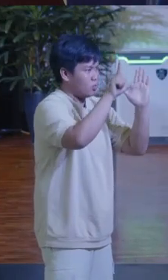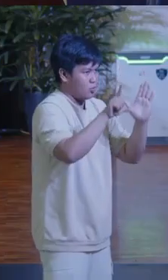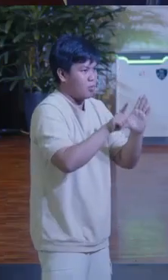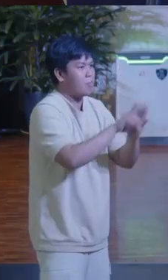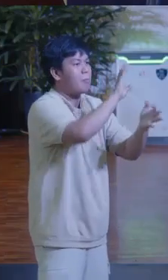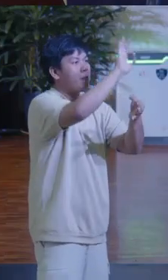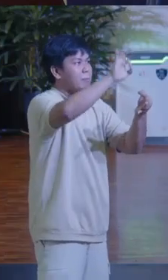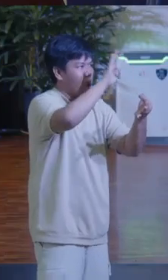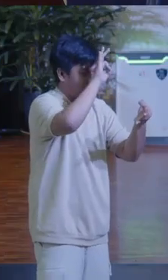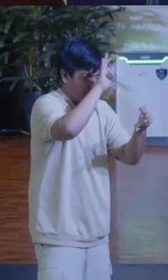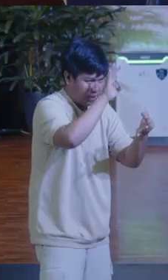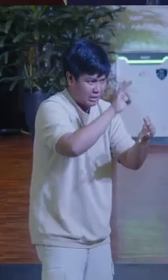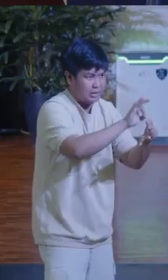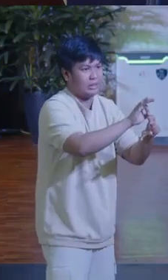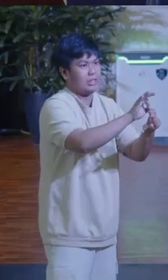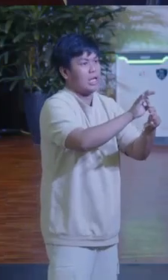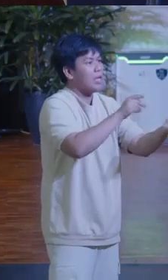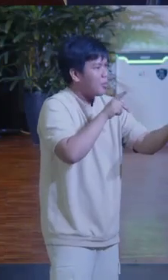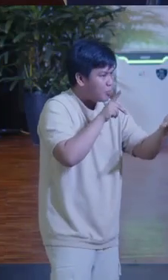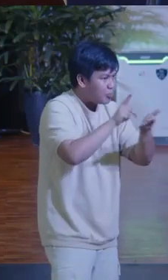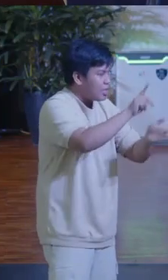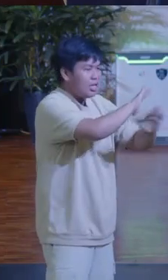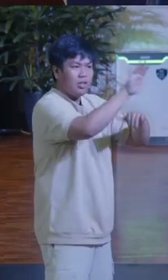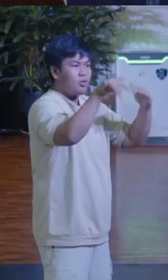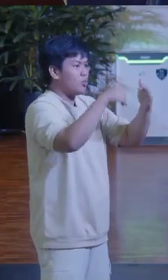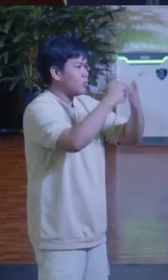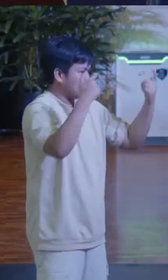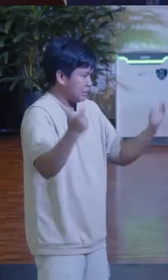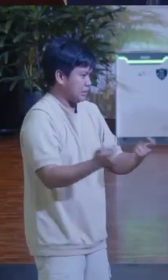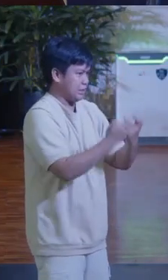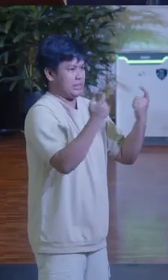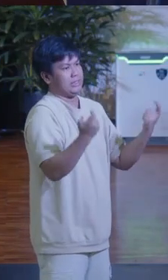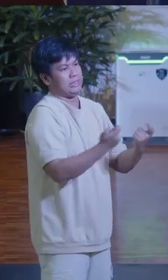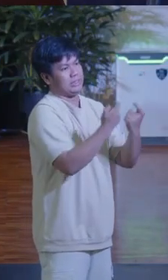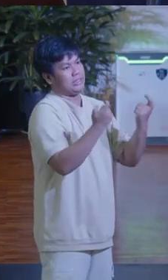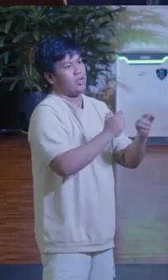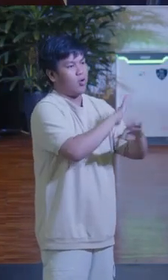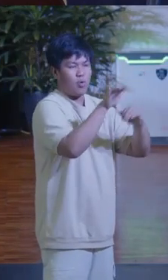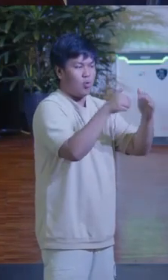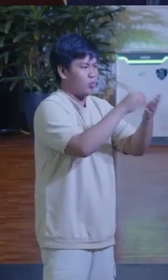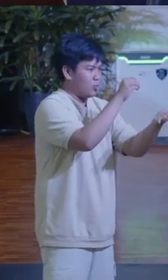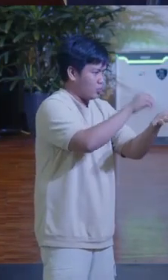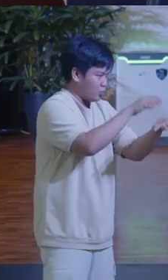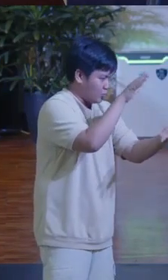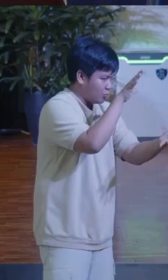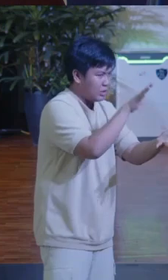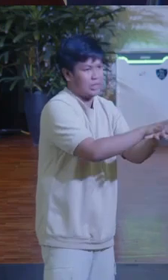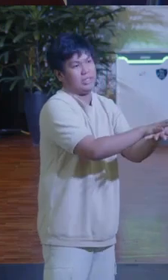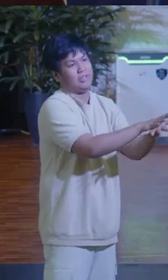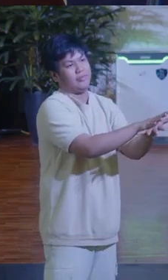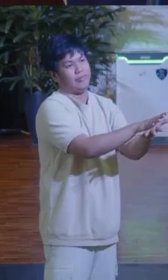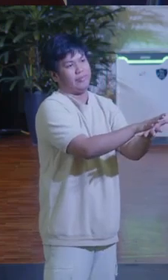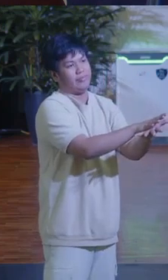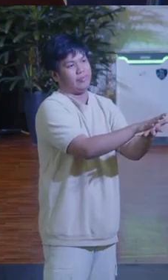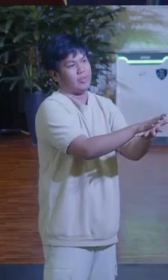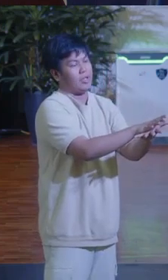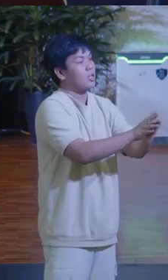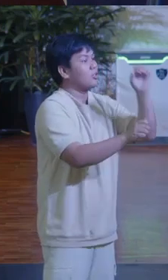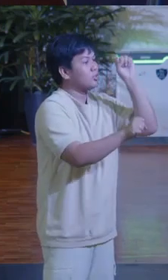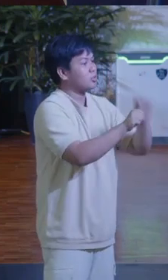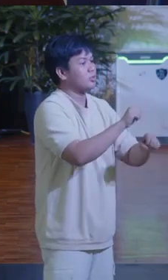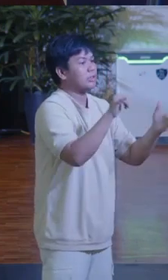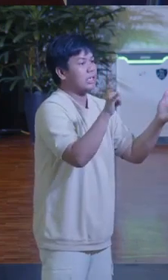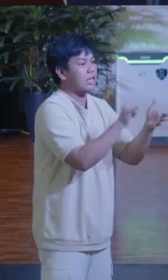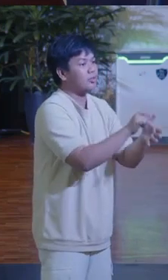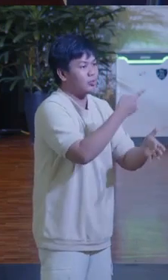at pagbabayaran ng lahat ng ating mga pagkakautang sa ating Diyos upang